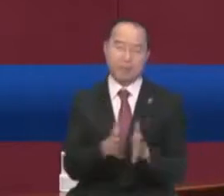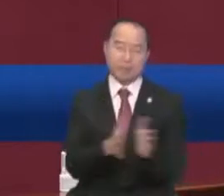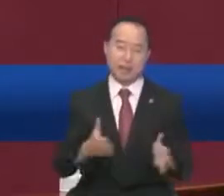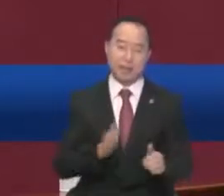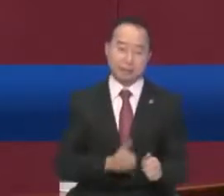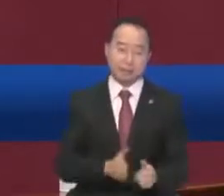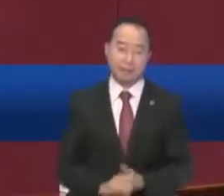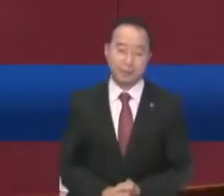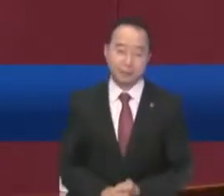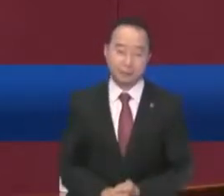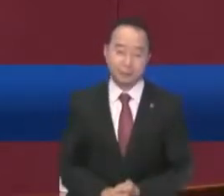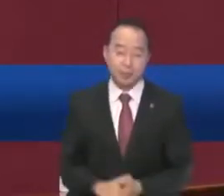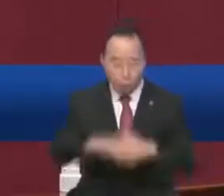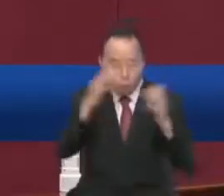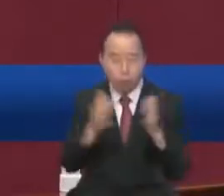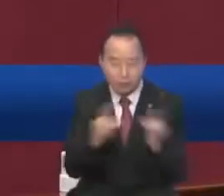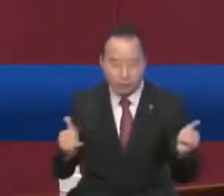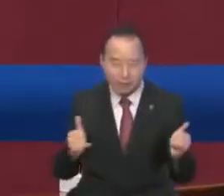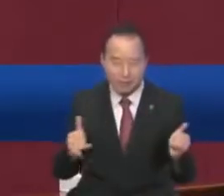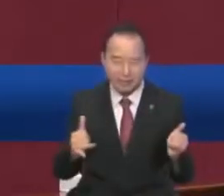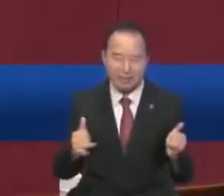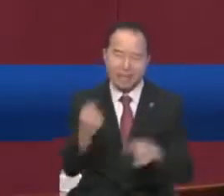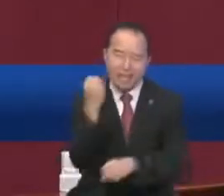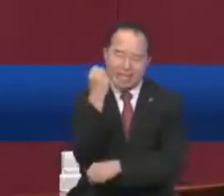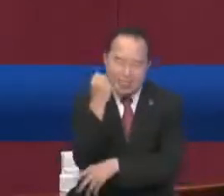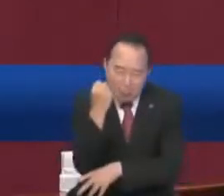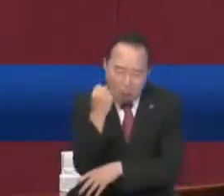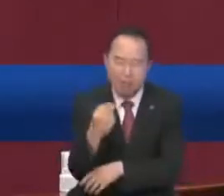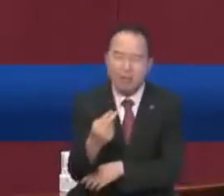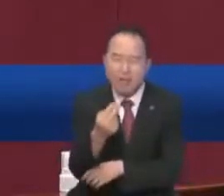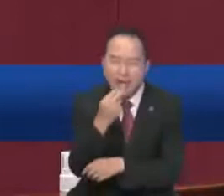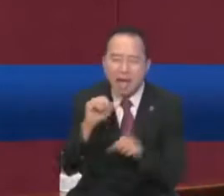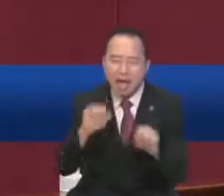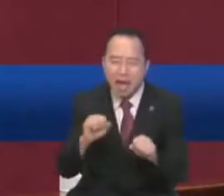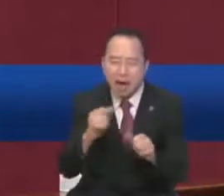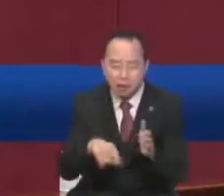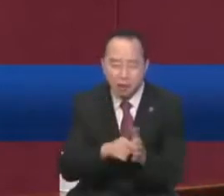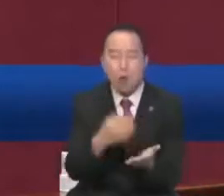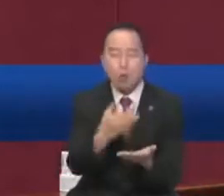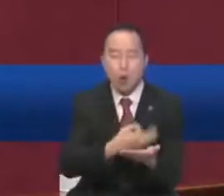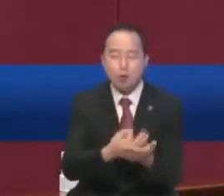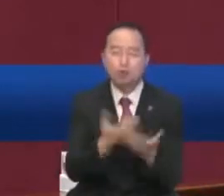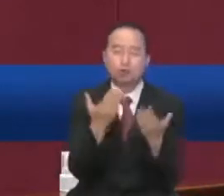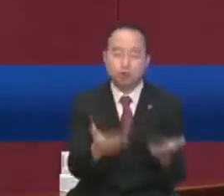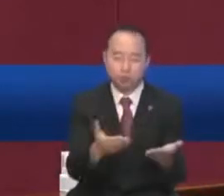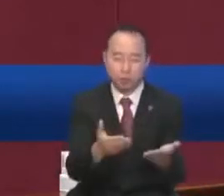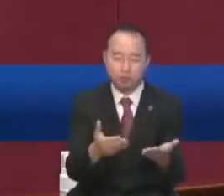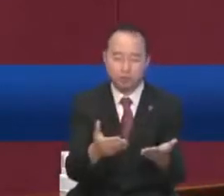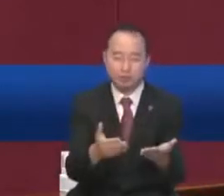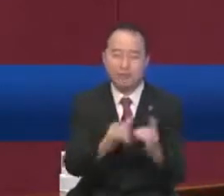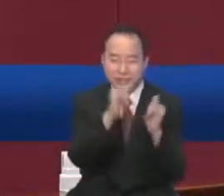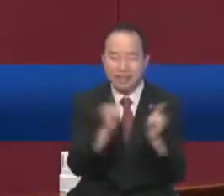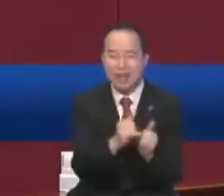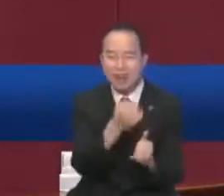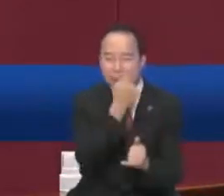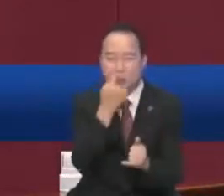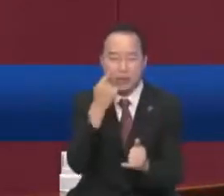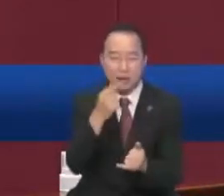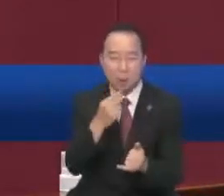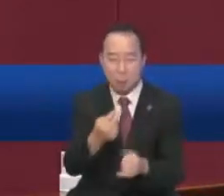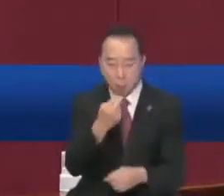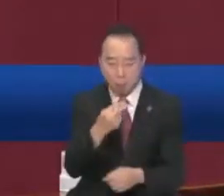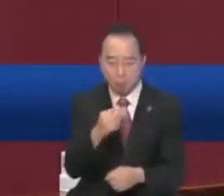모든 국민이 최소한 인간적 존엄을 유지할 수 있도록 소득을 보장하는 사회보장체제 도입이 시급합니다. 이를